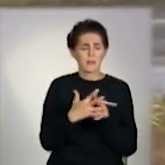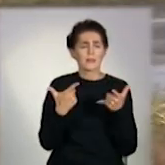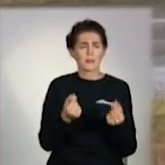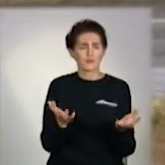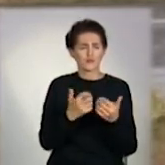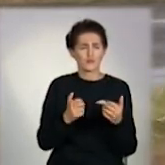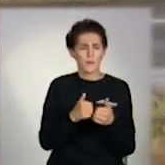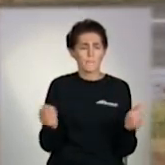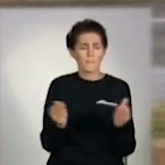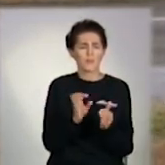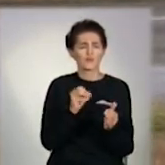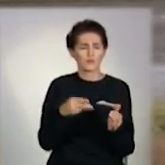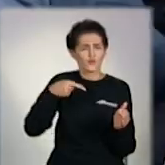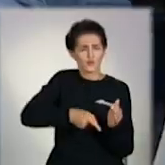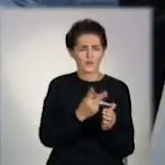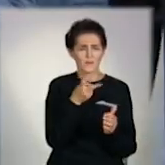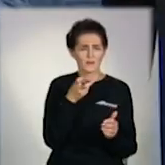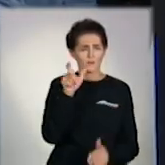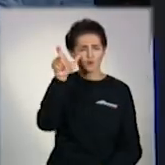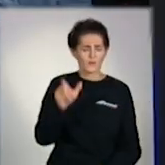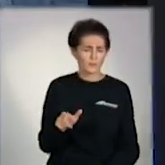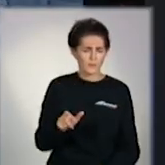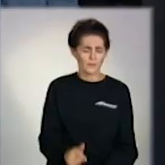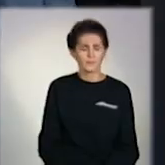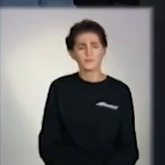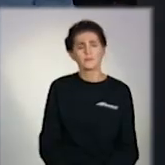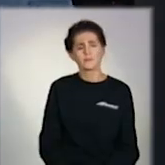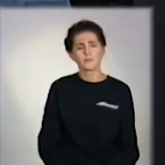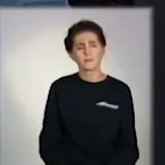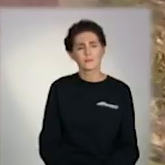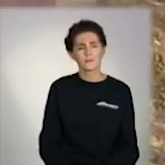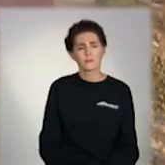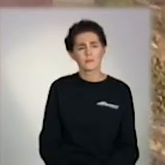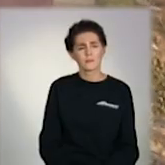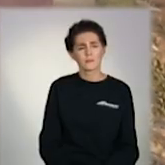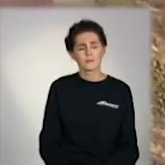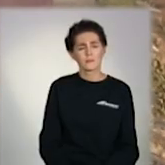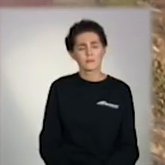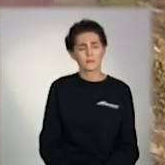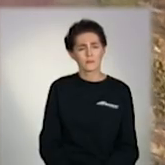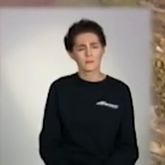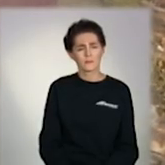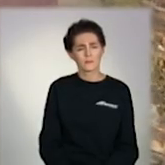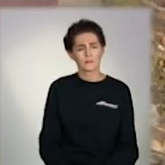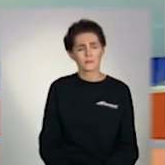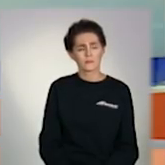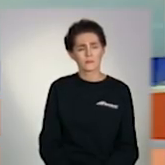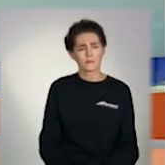населення менша за 1200 осіб. Марія Сергієва, Максим Кривошеєнко, телеканал «Донбас».